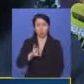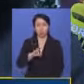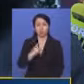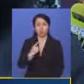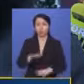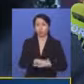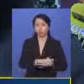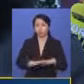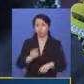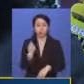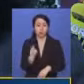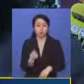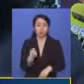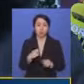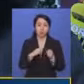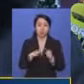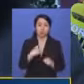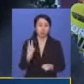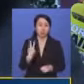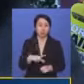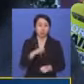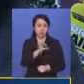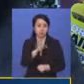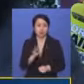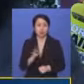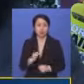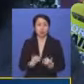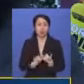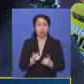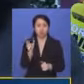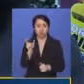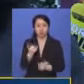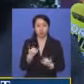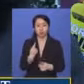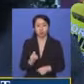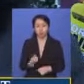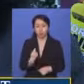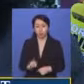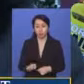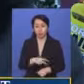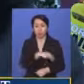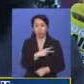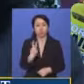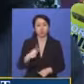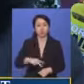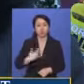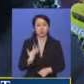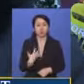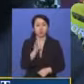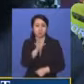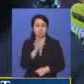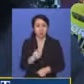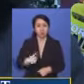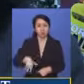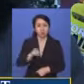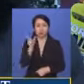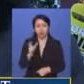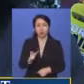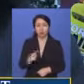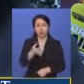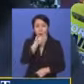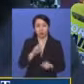дешевле на 15-20%, а для конечного потребителя они сегодня уже дешевле порядка 25%. Посетители